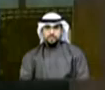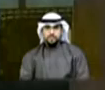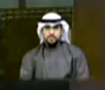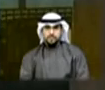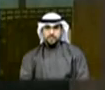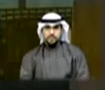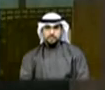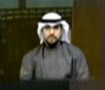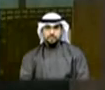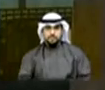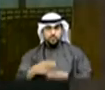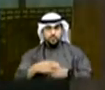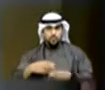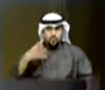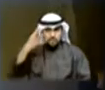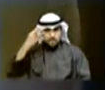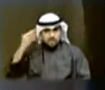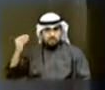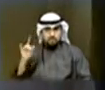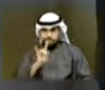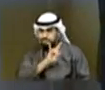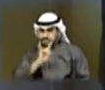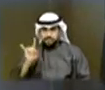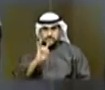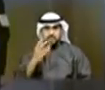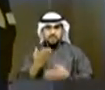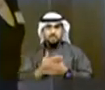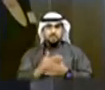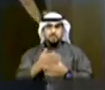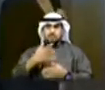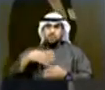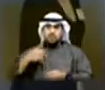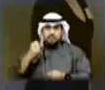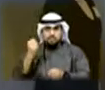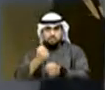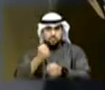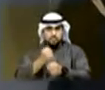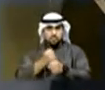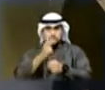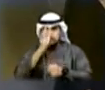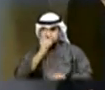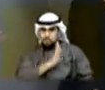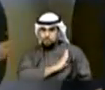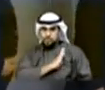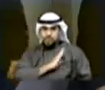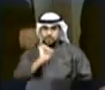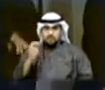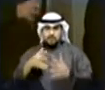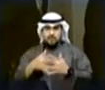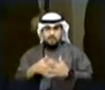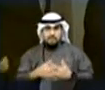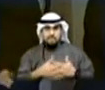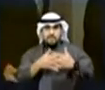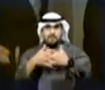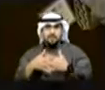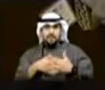لم ولن تنسى دولة الكويت الجنود الأمريكيين الذين شاركوا في حرب التحرير. تحت هذا الشعار استقبل سعادة السفير الشيخ